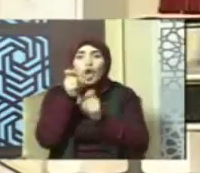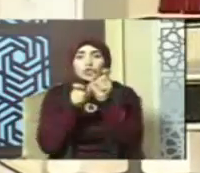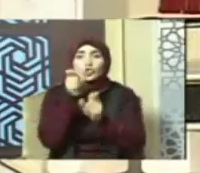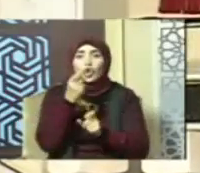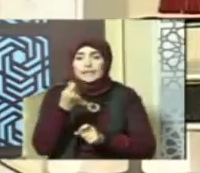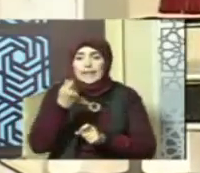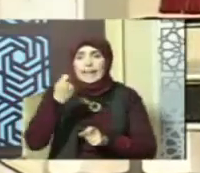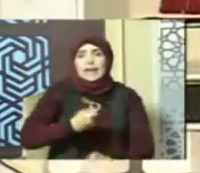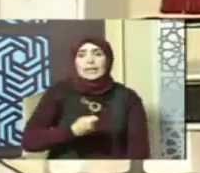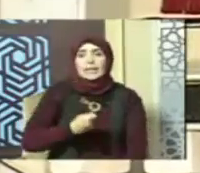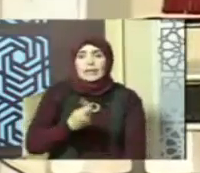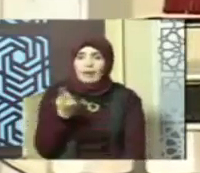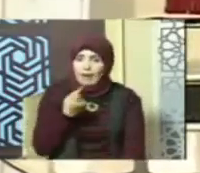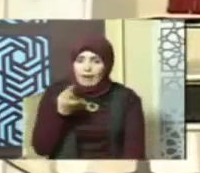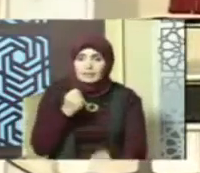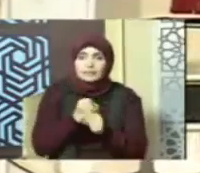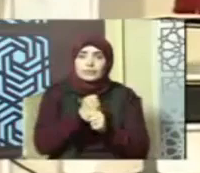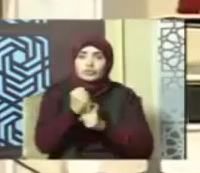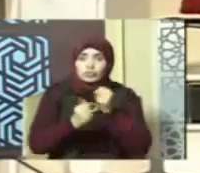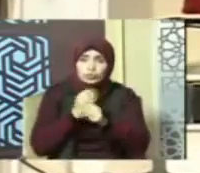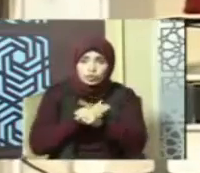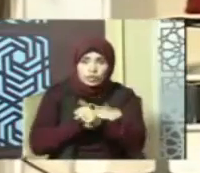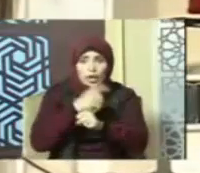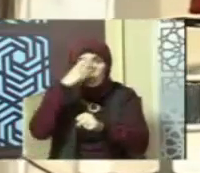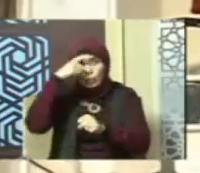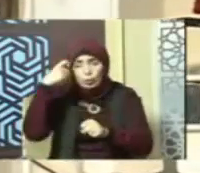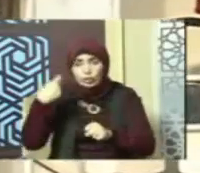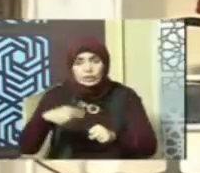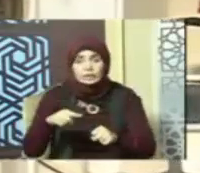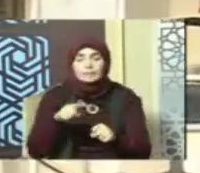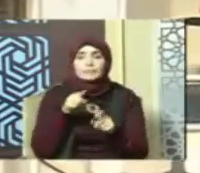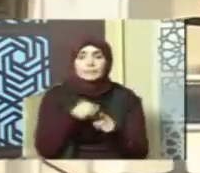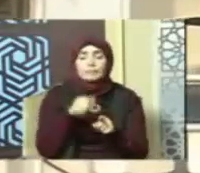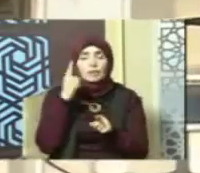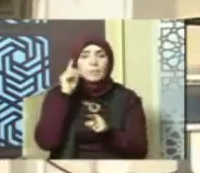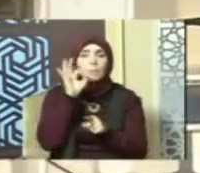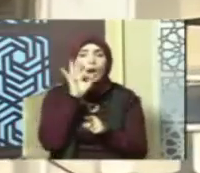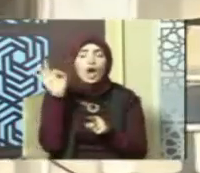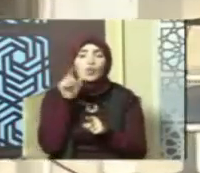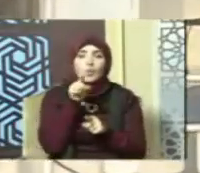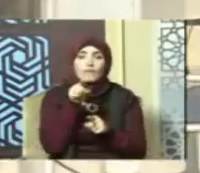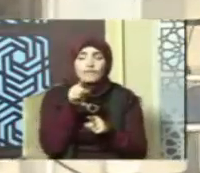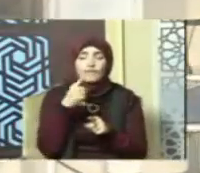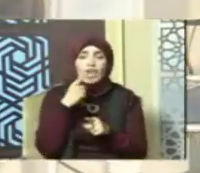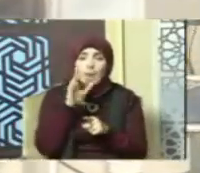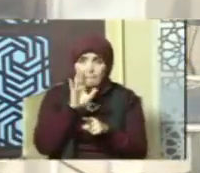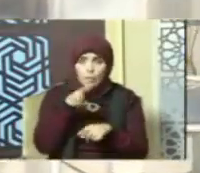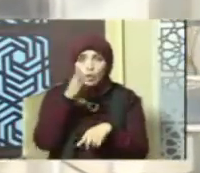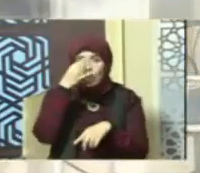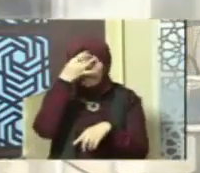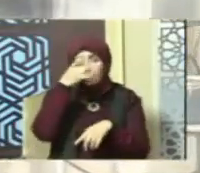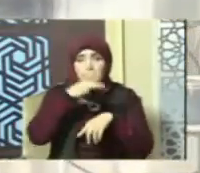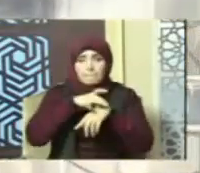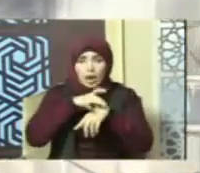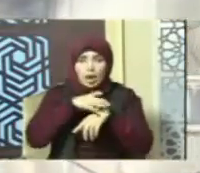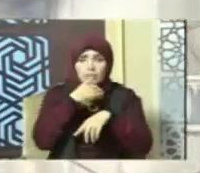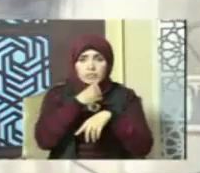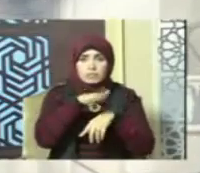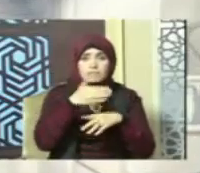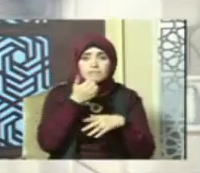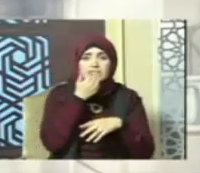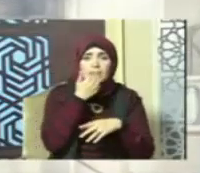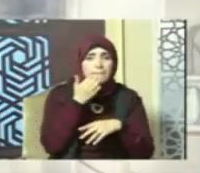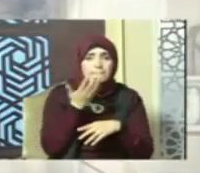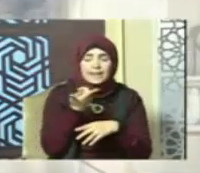قبل الفقراء. وهناك ما يعرف بأمراض عدم الحركة التي تصيب